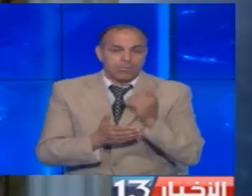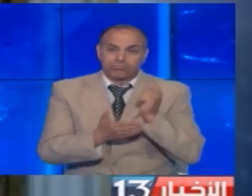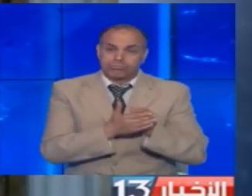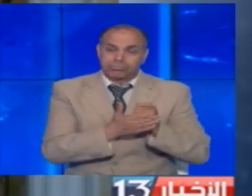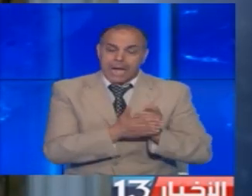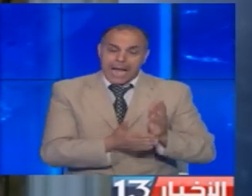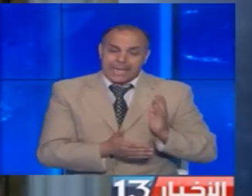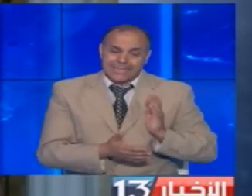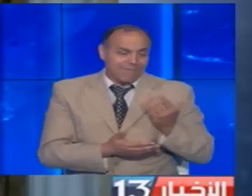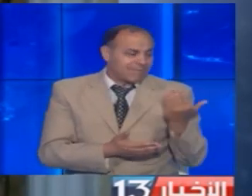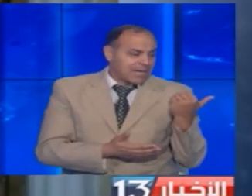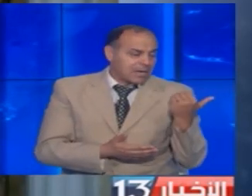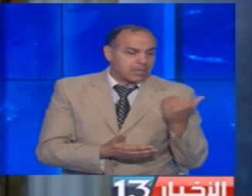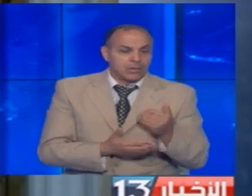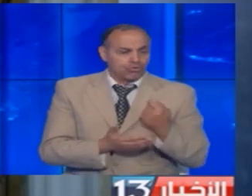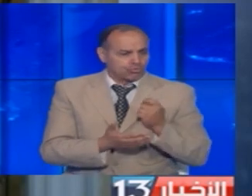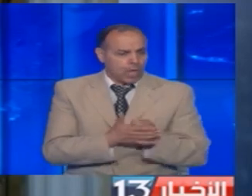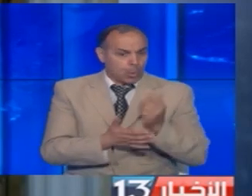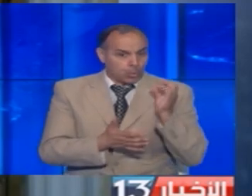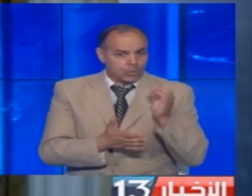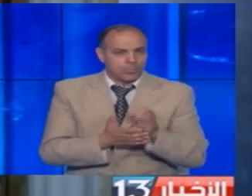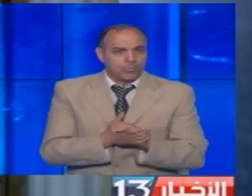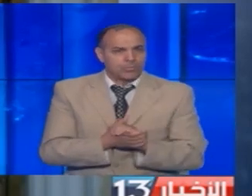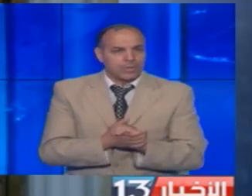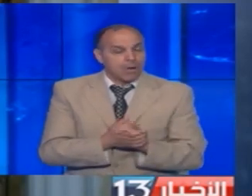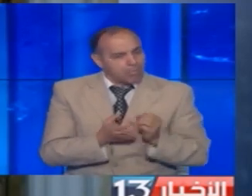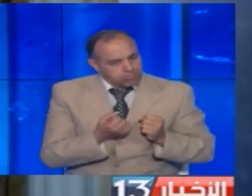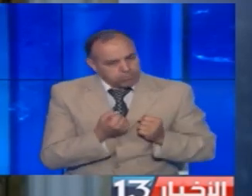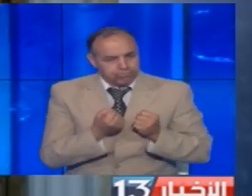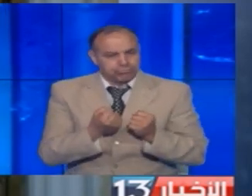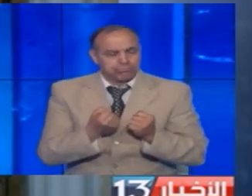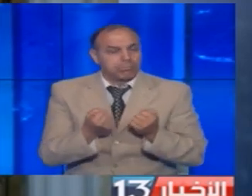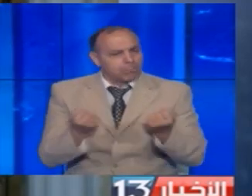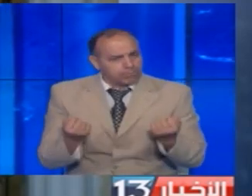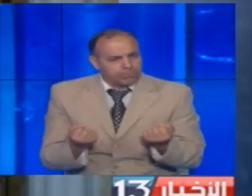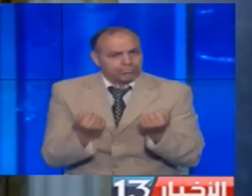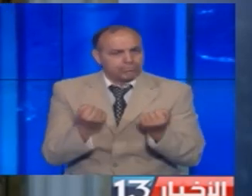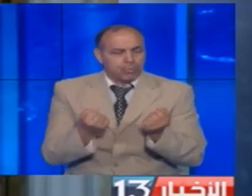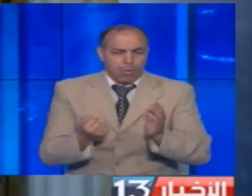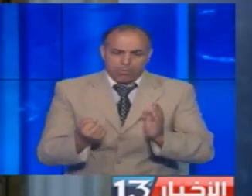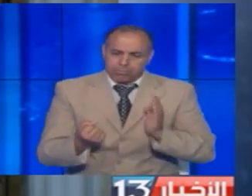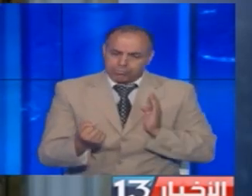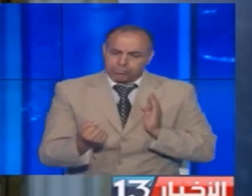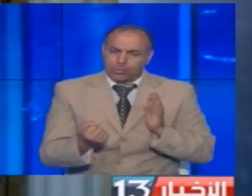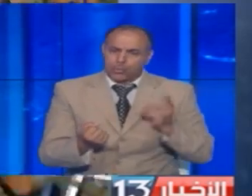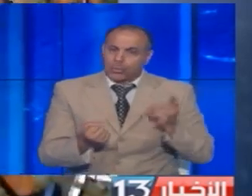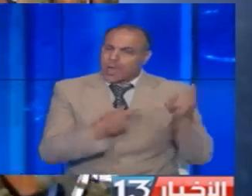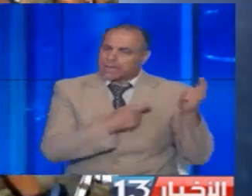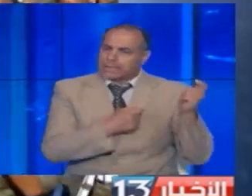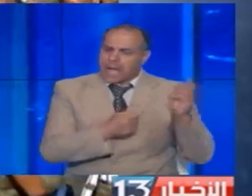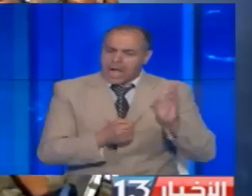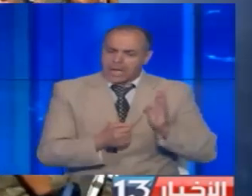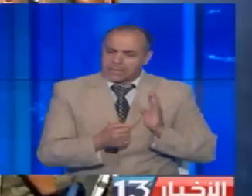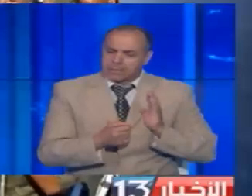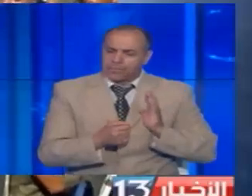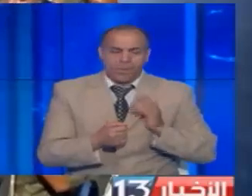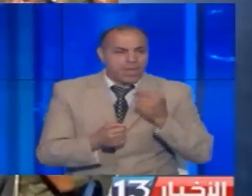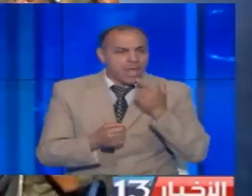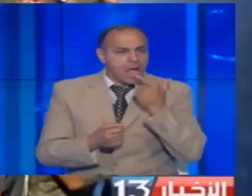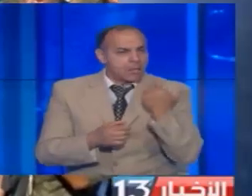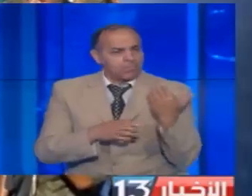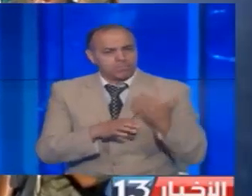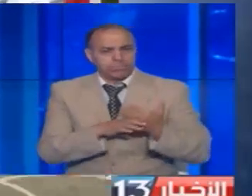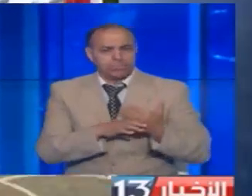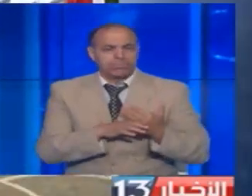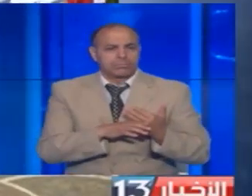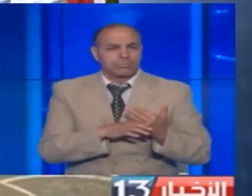العسكرية الأخيرة التي ستعزز حتما قدرات قواتنا المسلحة في